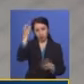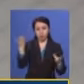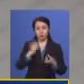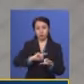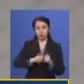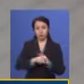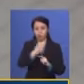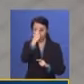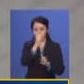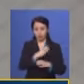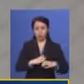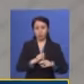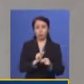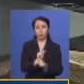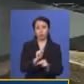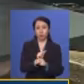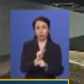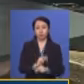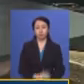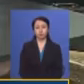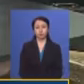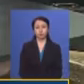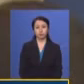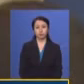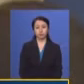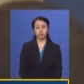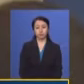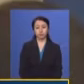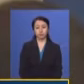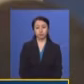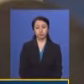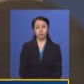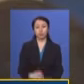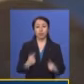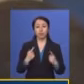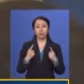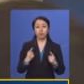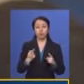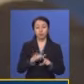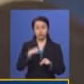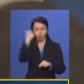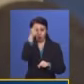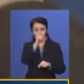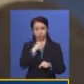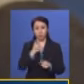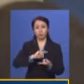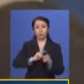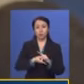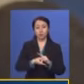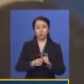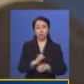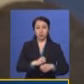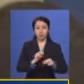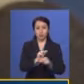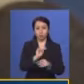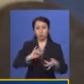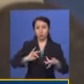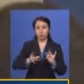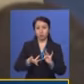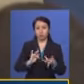перейти к традиционной системе обучения. Известные обстоятельства этого года вынудили перевести всю систему обучения на дистанционную